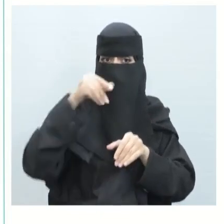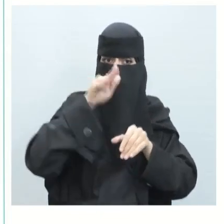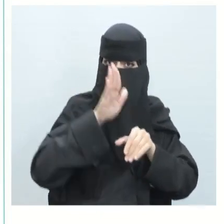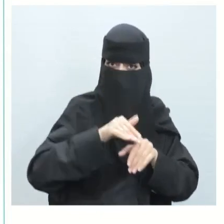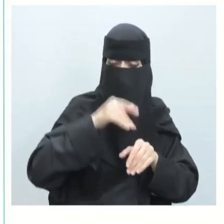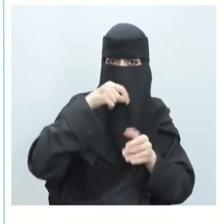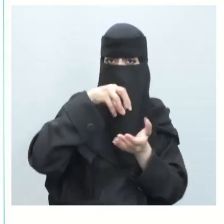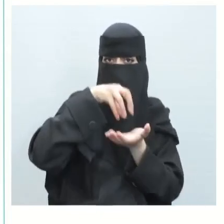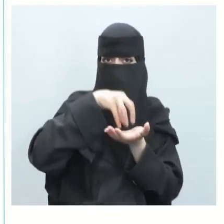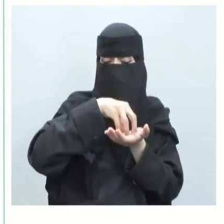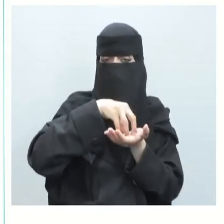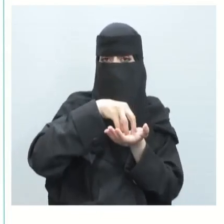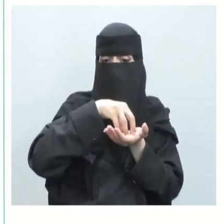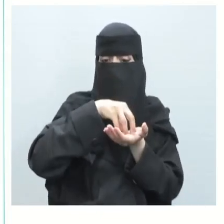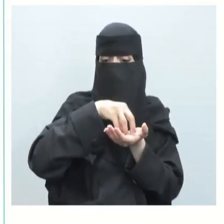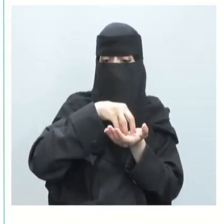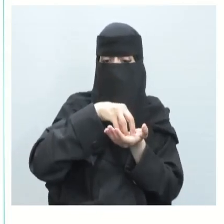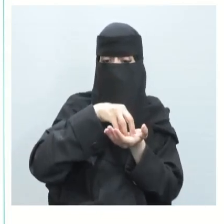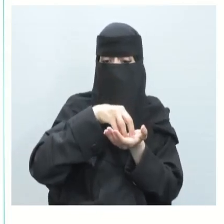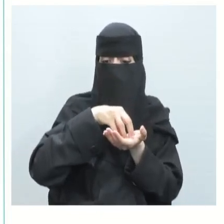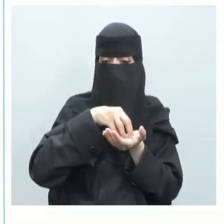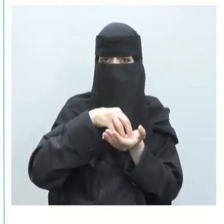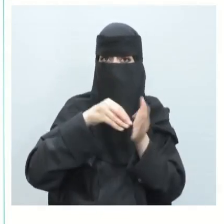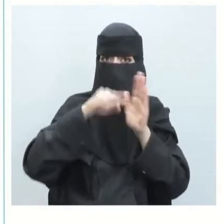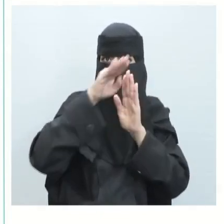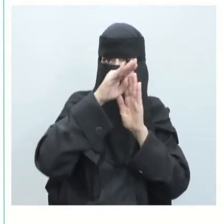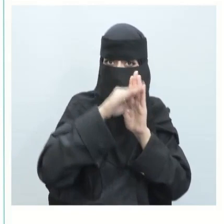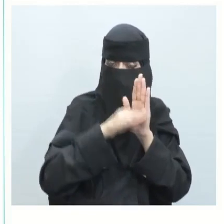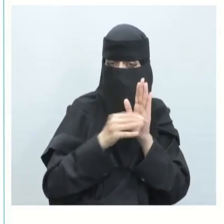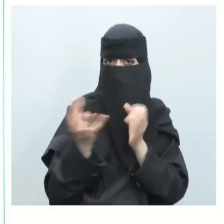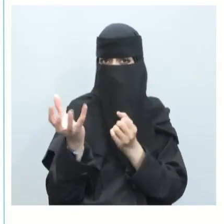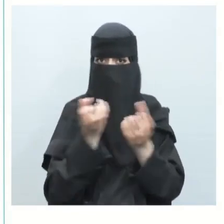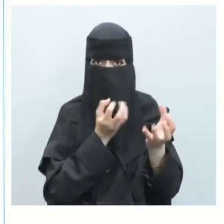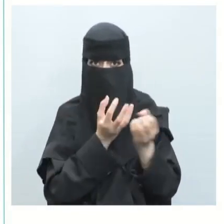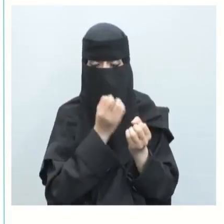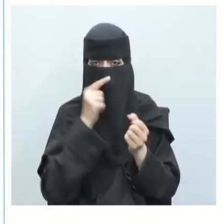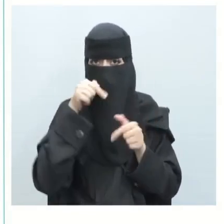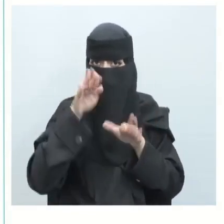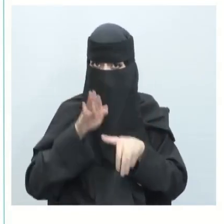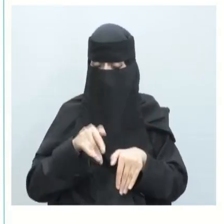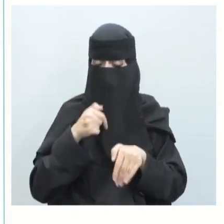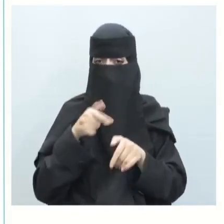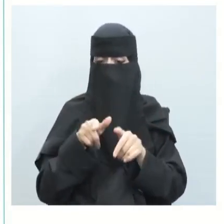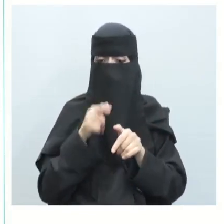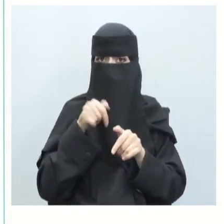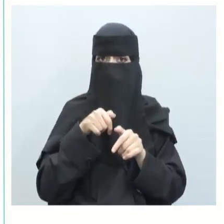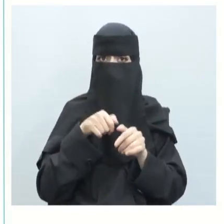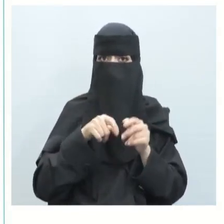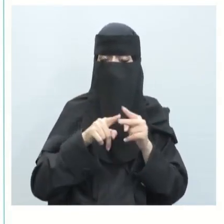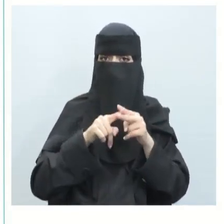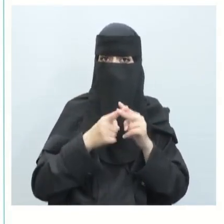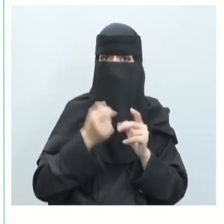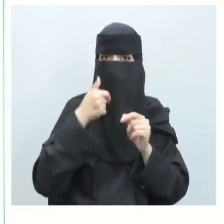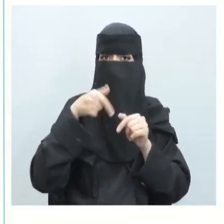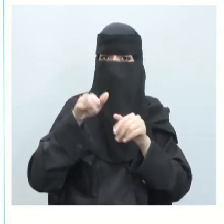توفير وذكرنا ذلك من وظائف التنظيم هو ترتيب الموارد يجب ان توفر المنظمه المعدات